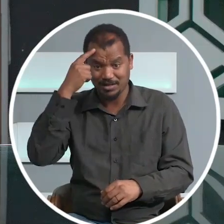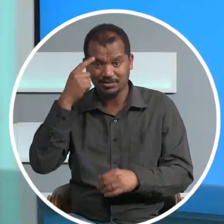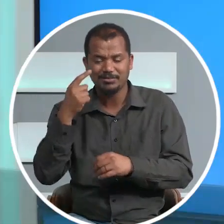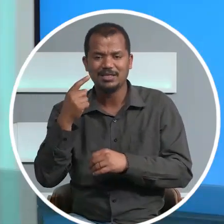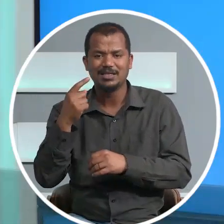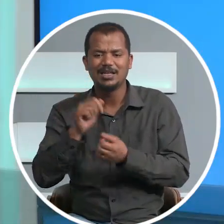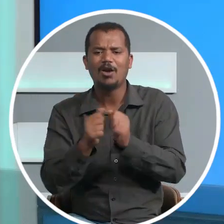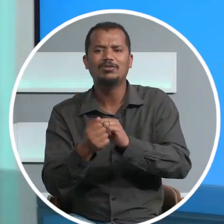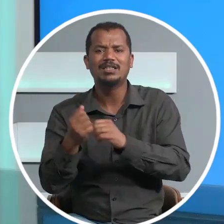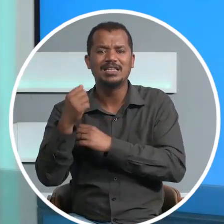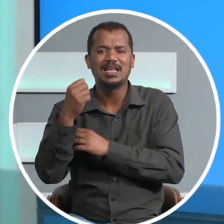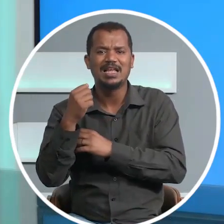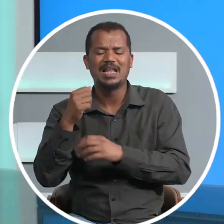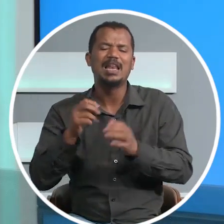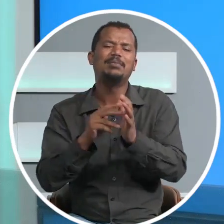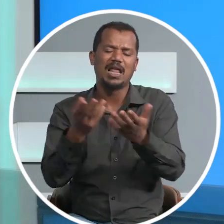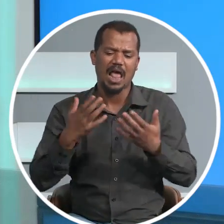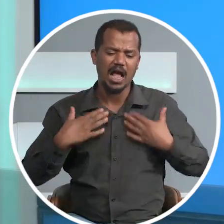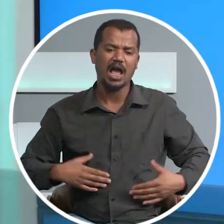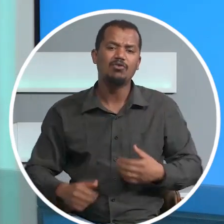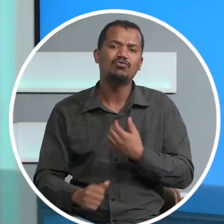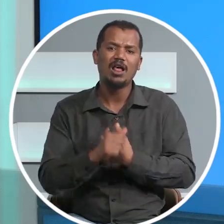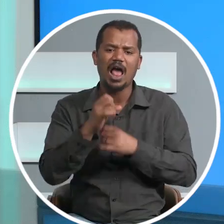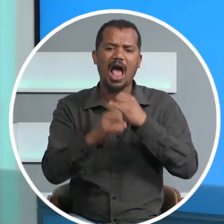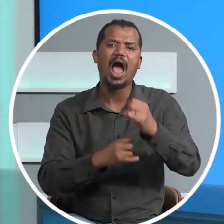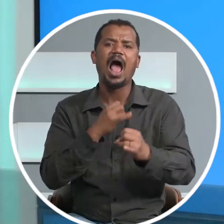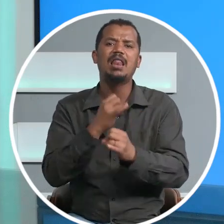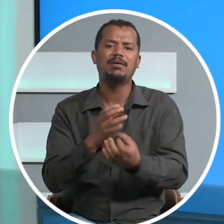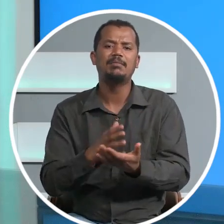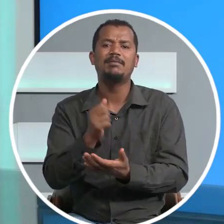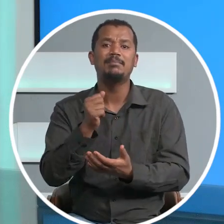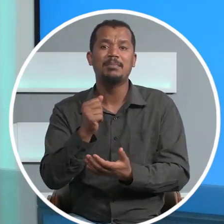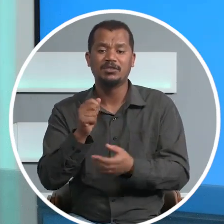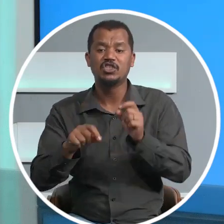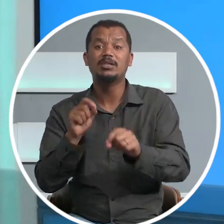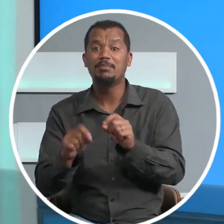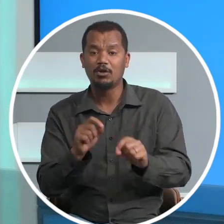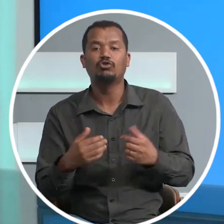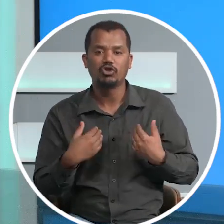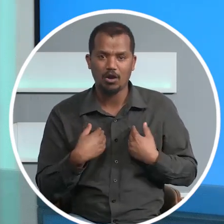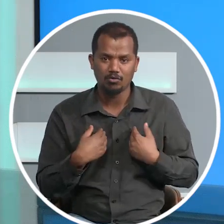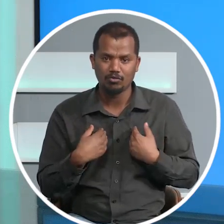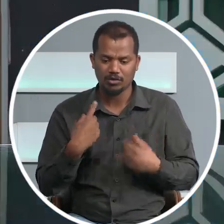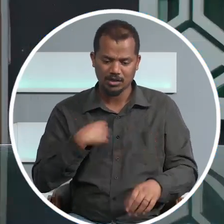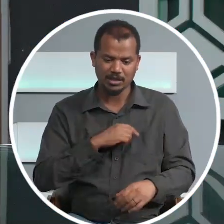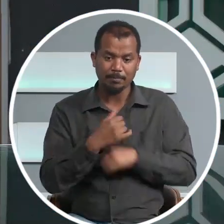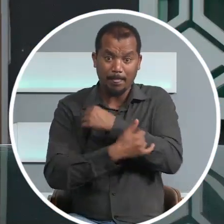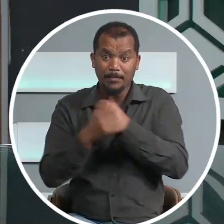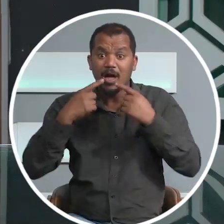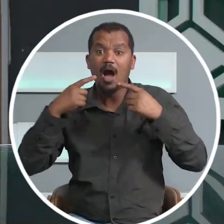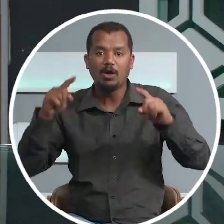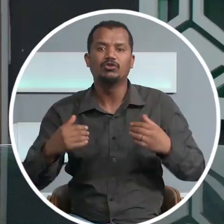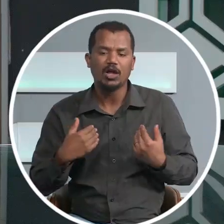ማምጣት ያቃተን ለምንድን ነው? ለምሳሌ አካል ጉዳተኞች ዓለም አቀፍ የመብት ስምምነቶች አሉ፣ እኛ